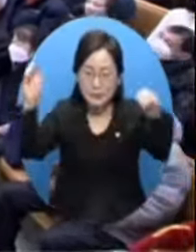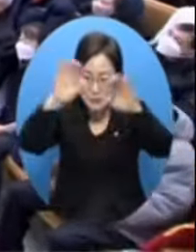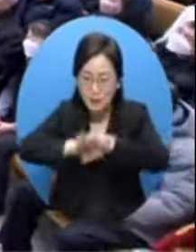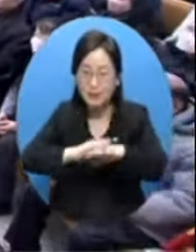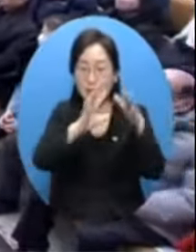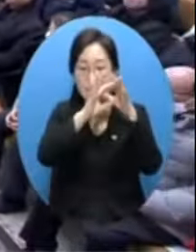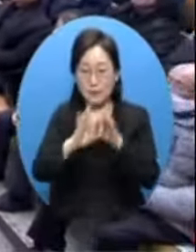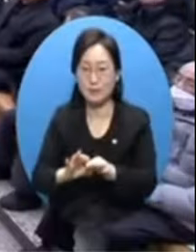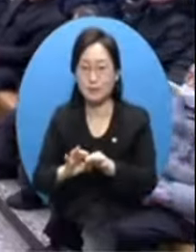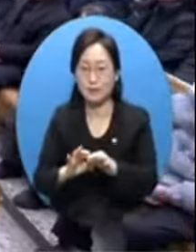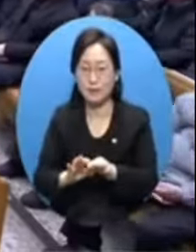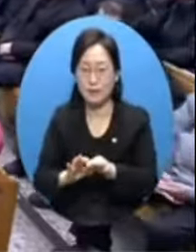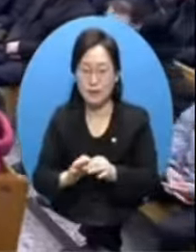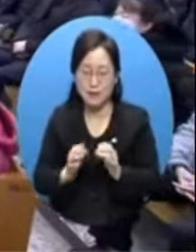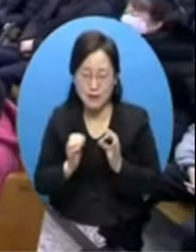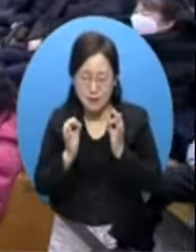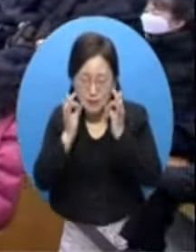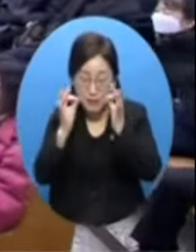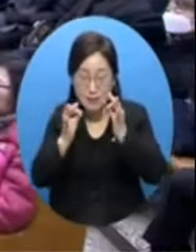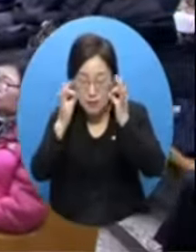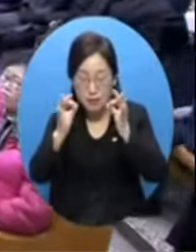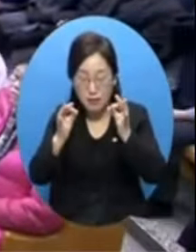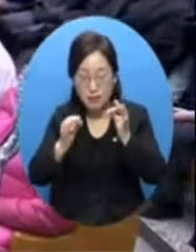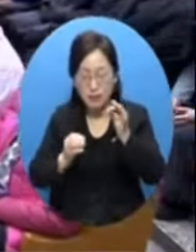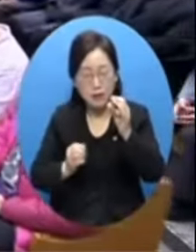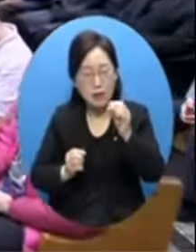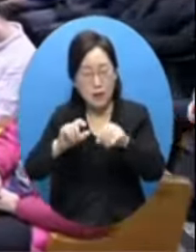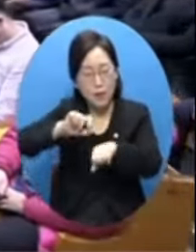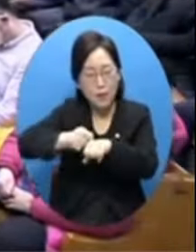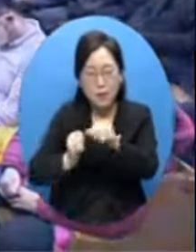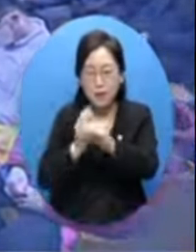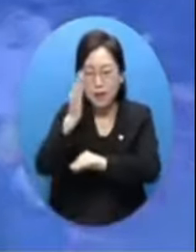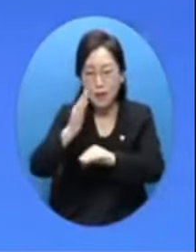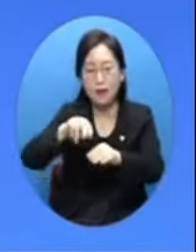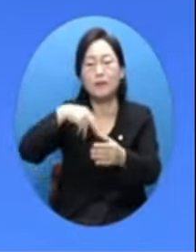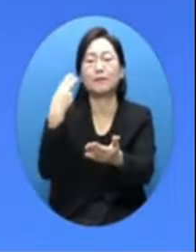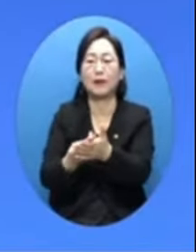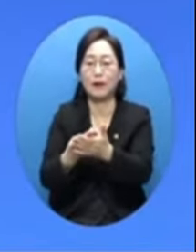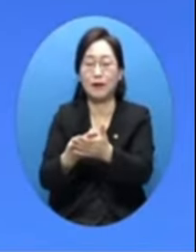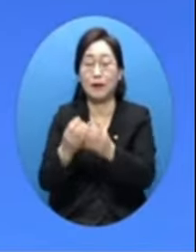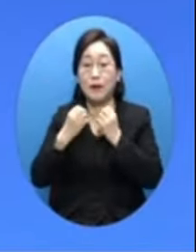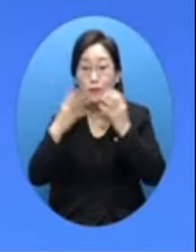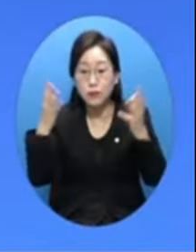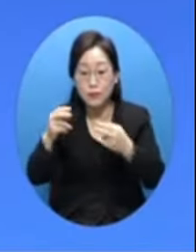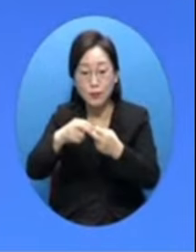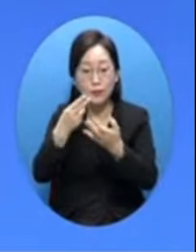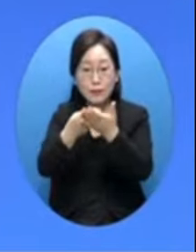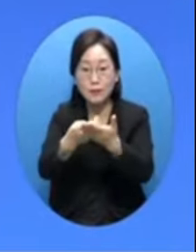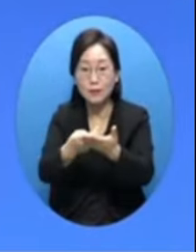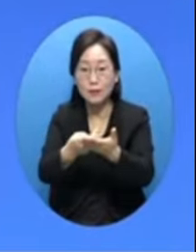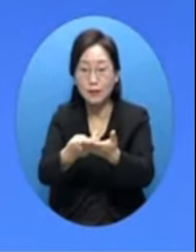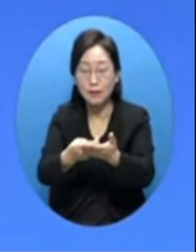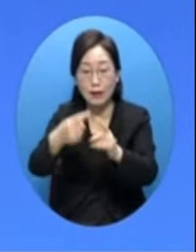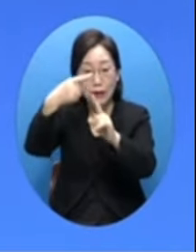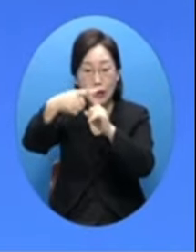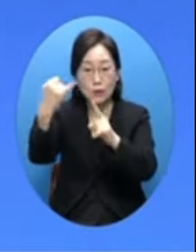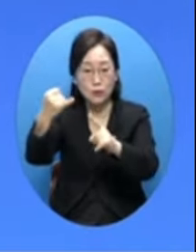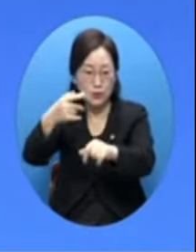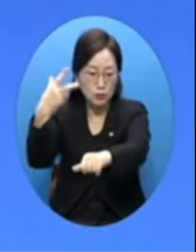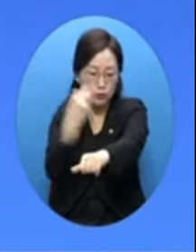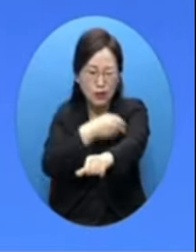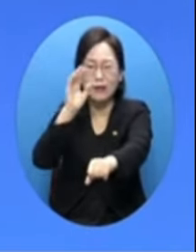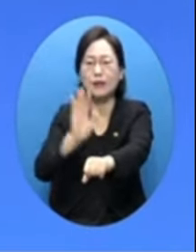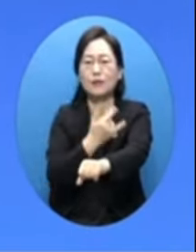저녁으로 뛰다 보니 과로에서 쓰러졌습니다 업친데 도적으로 병원에 들어갔는데 간호사가 주사를 잘못